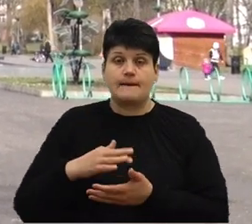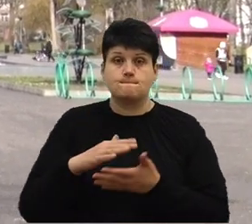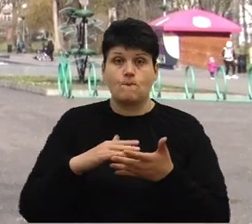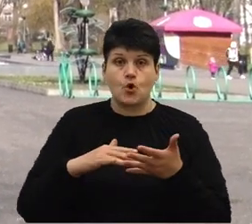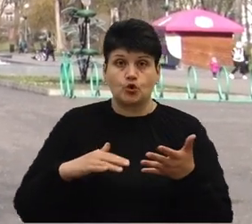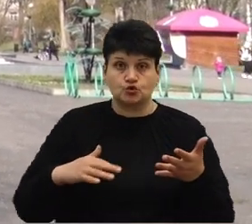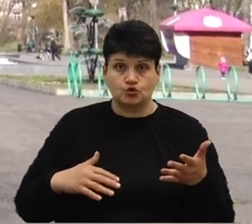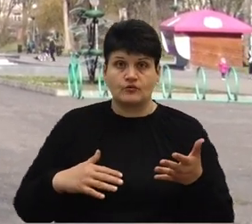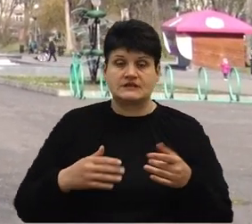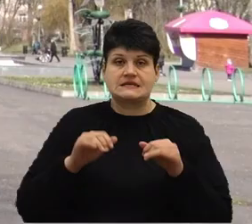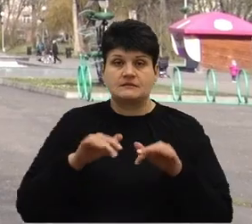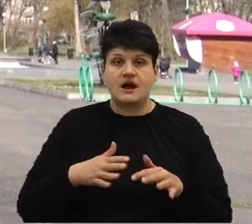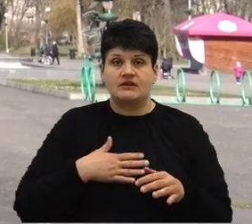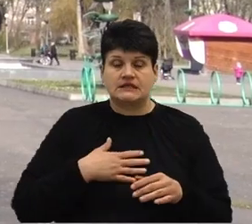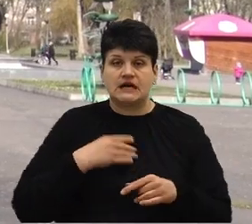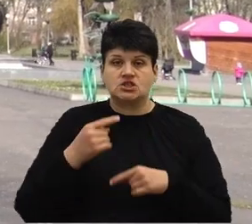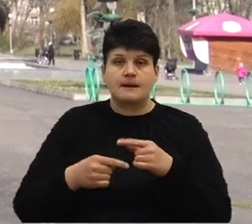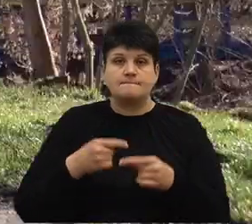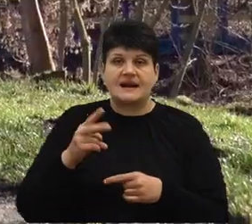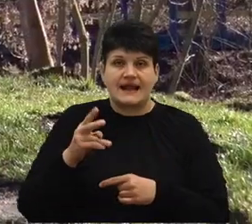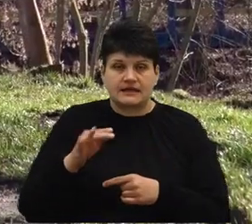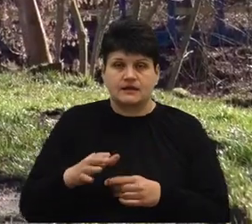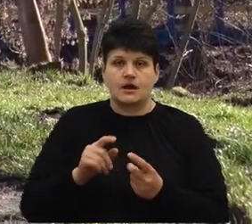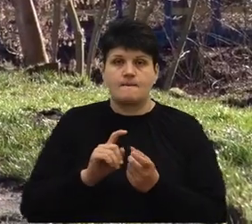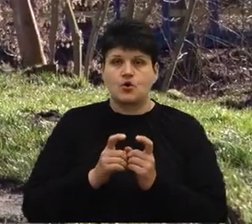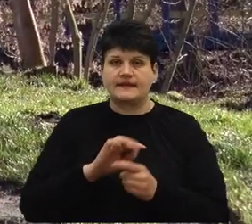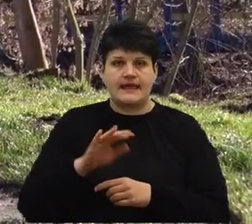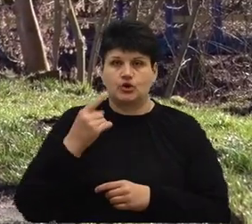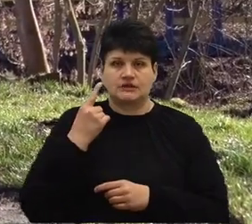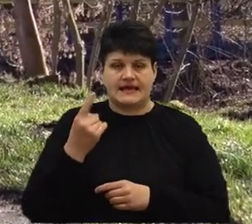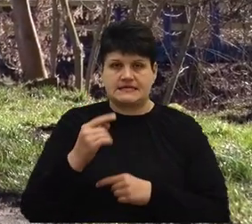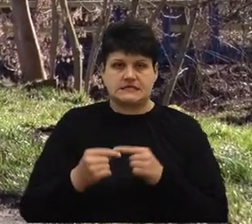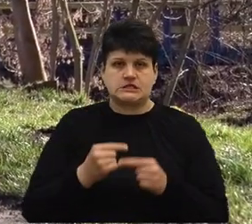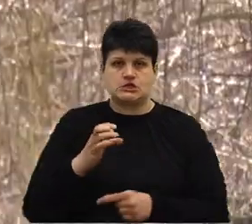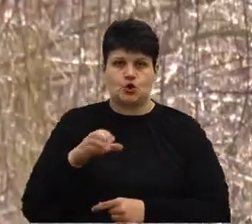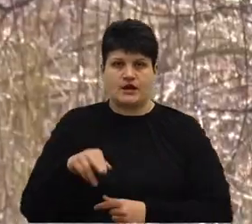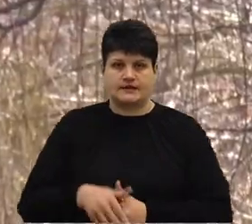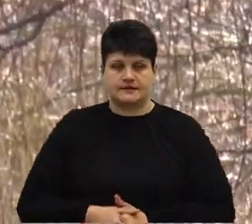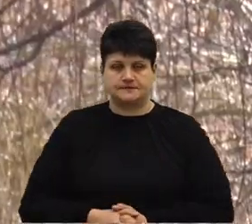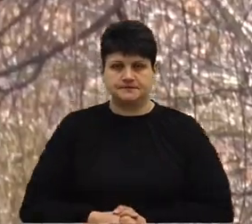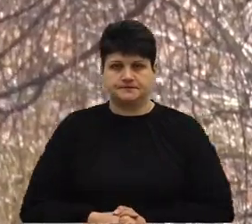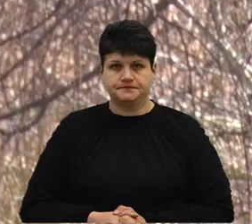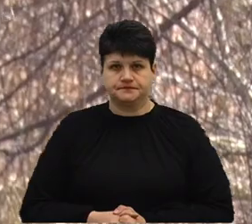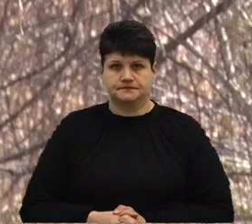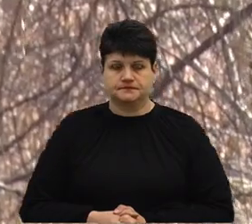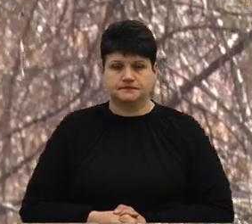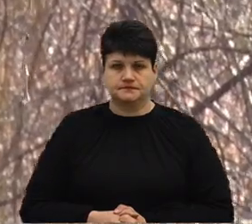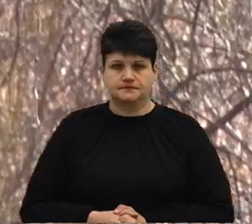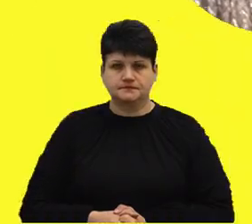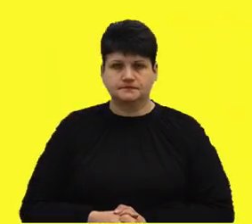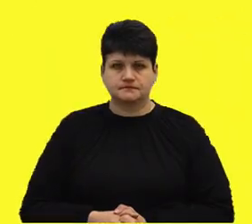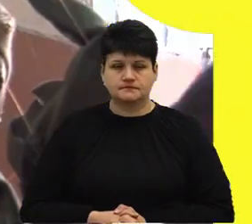справу наших предків які боролися вже не одне століття Анастасія кисіль Оксана галіяш суспільне новини Тернопіль